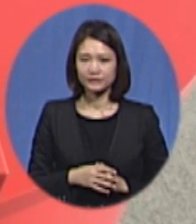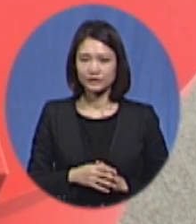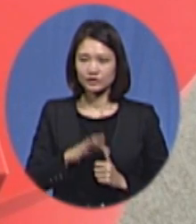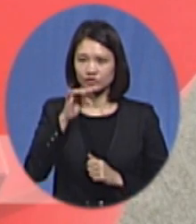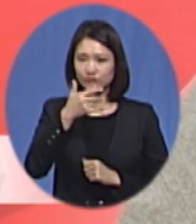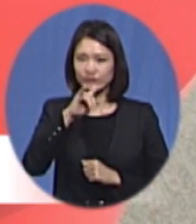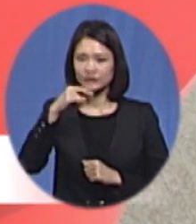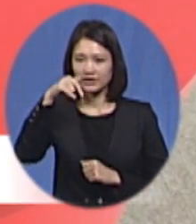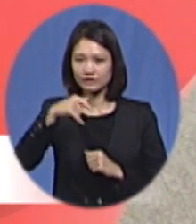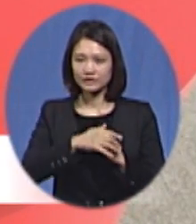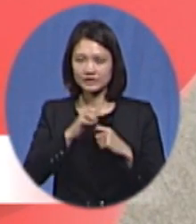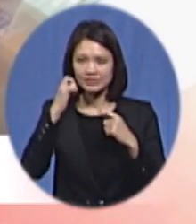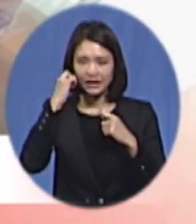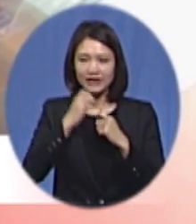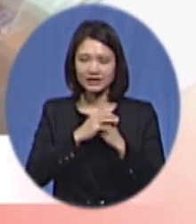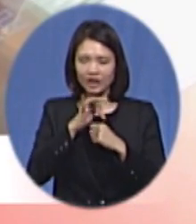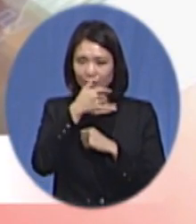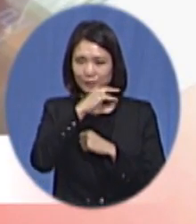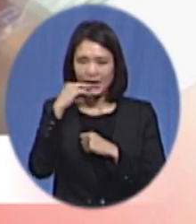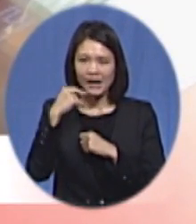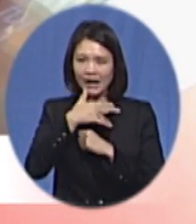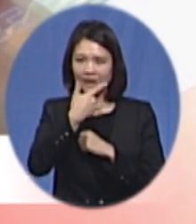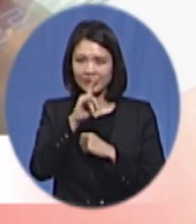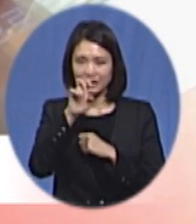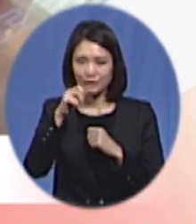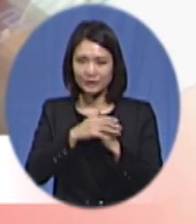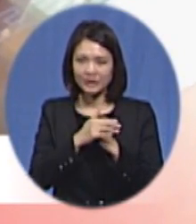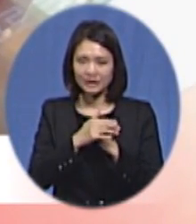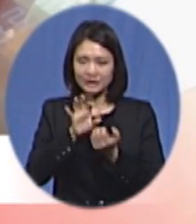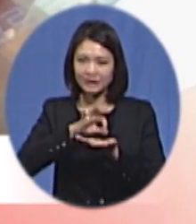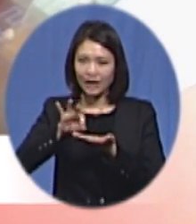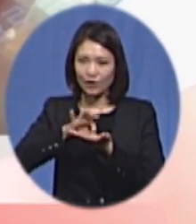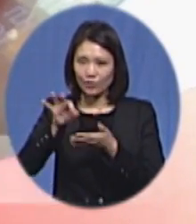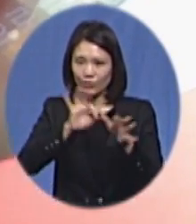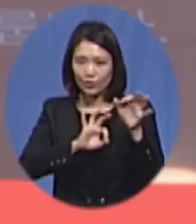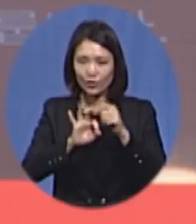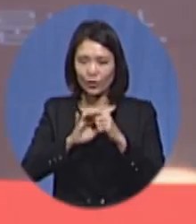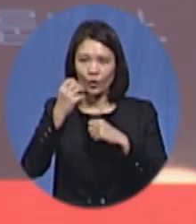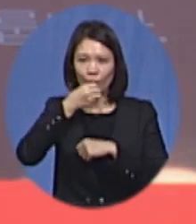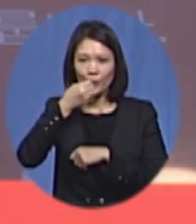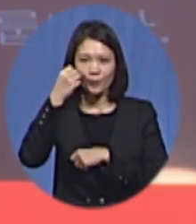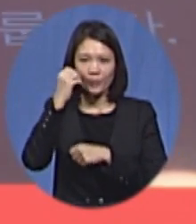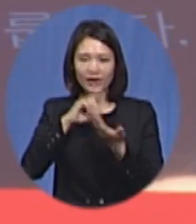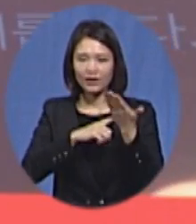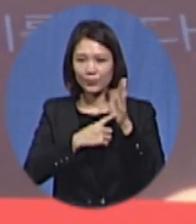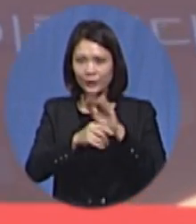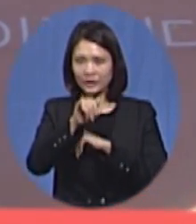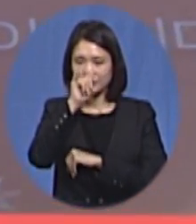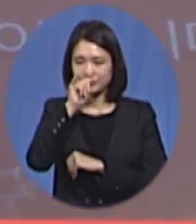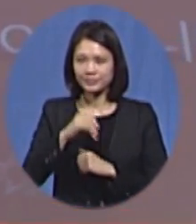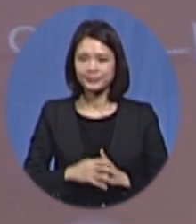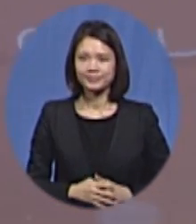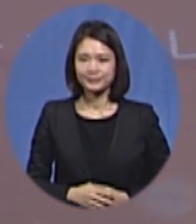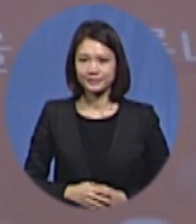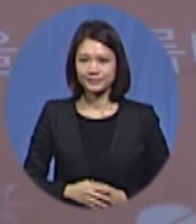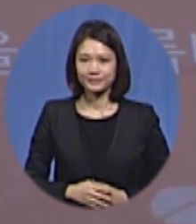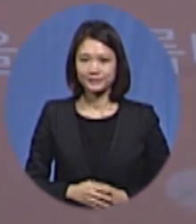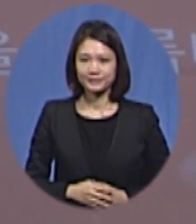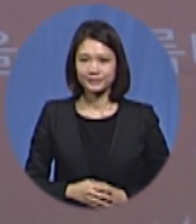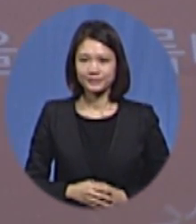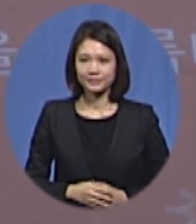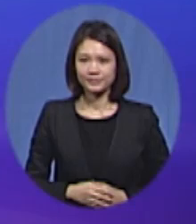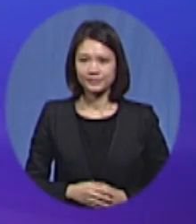구세군은 자선냄비 모금액과 사용 내역을 인터넷 홈페이지에 공개하고 있습니다. 복지TV 뉴스 김지한입니다.